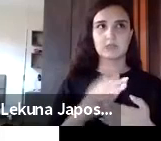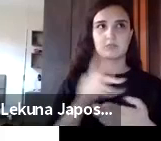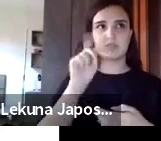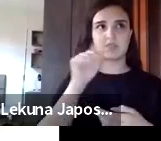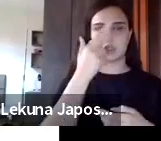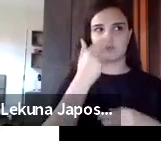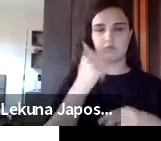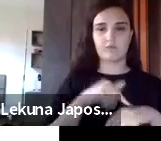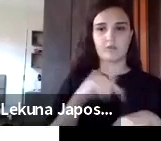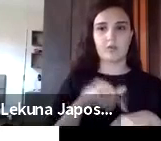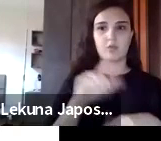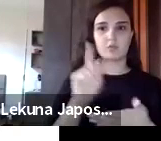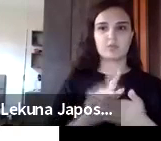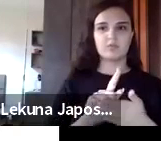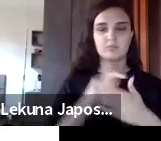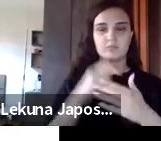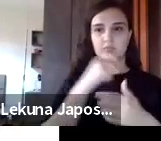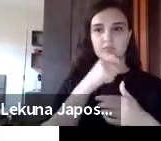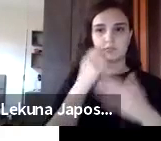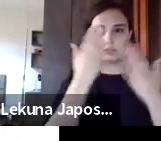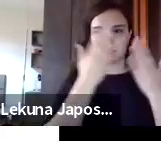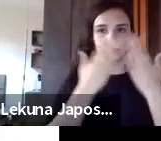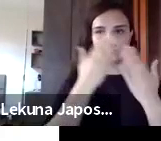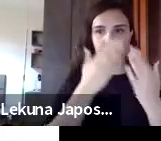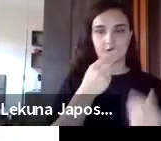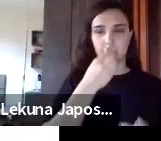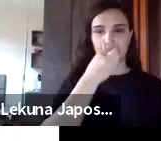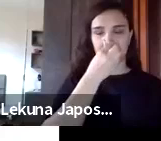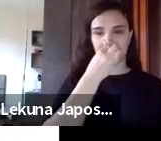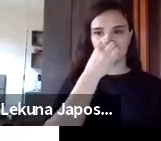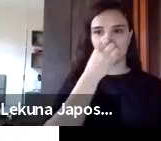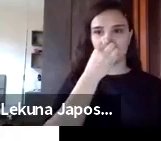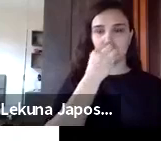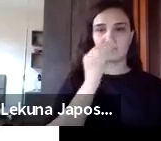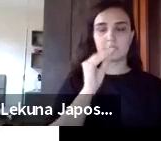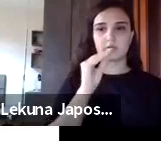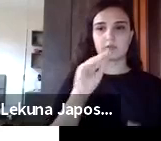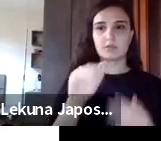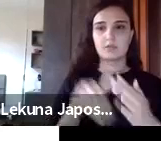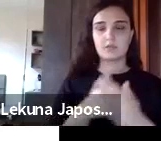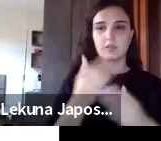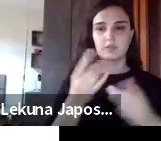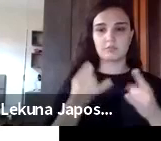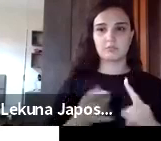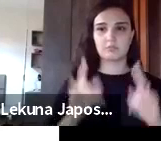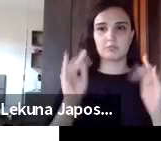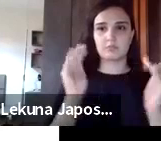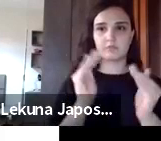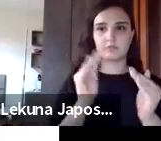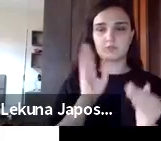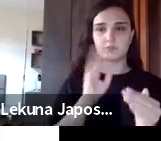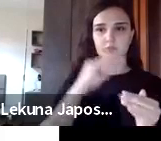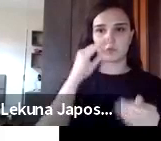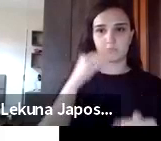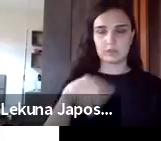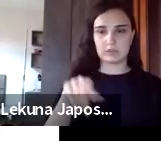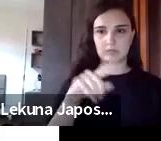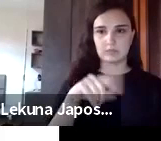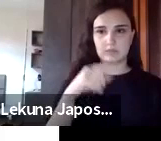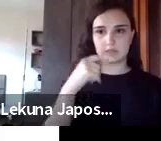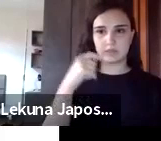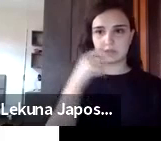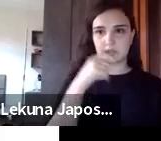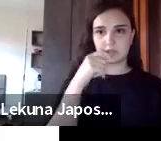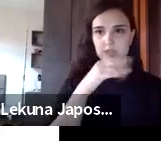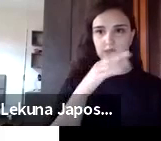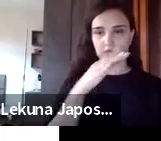ჩვევაში? აი განსაკუთრებით, როდესაც ახალი გაჩენილი ყავთ ხოლმე ბავშვები, მშობლებმა იციან, რომ აი კბილების